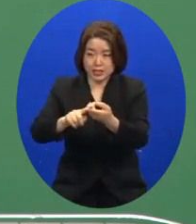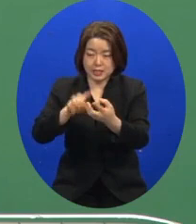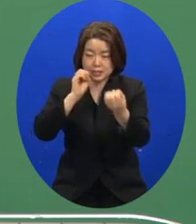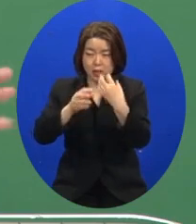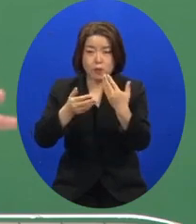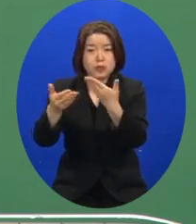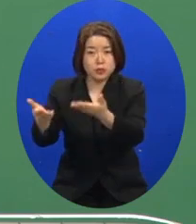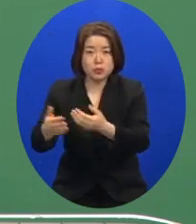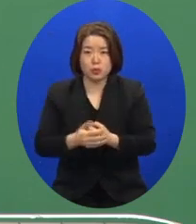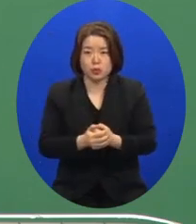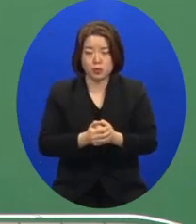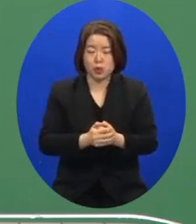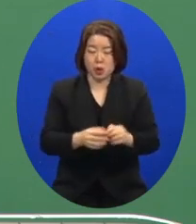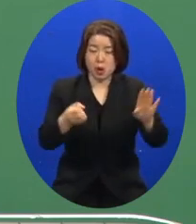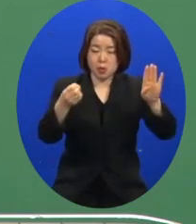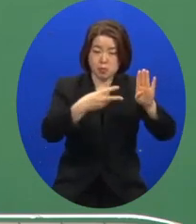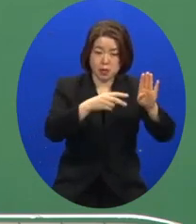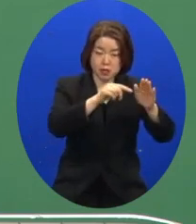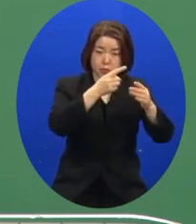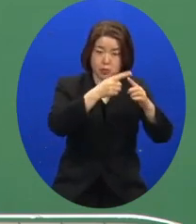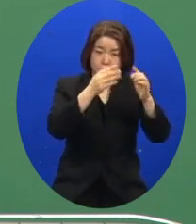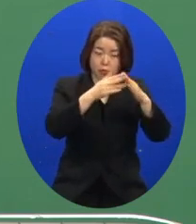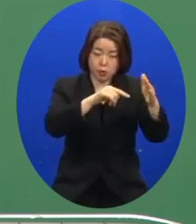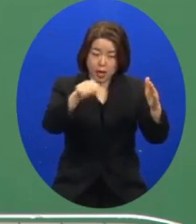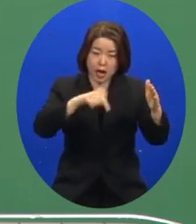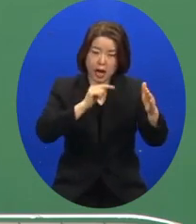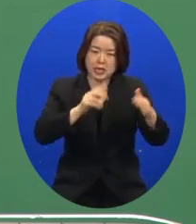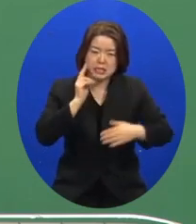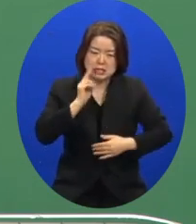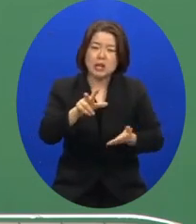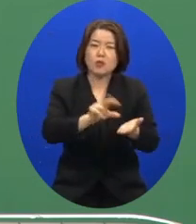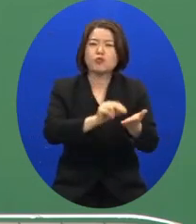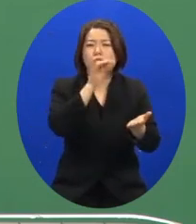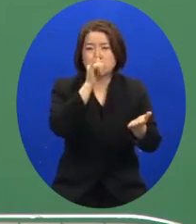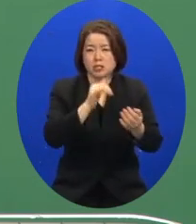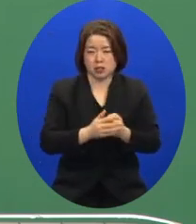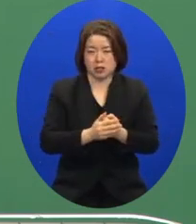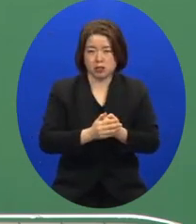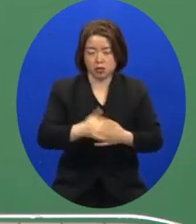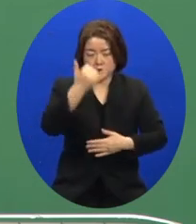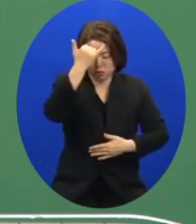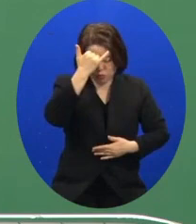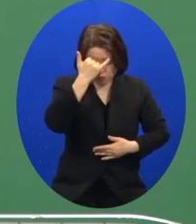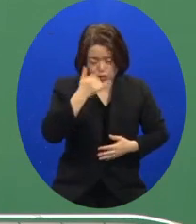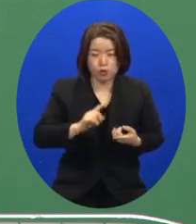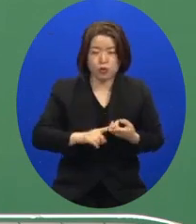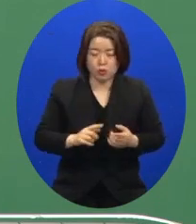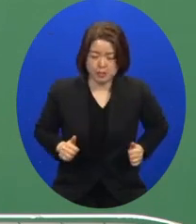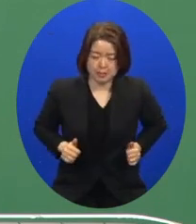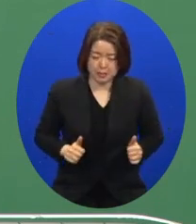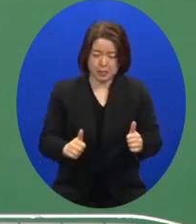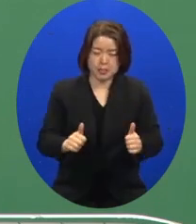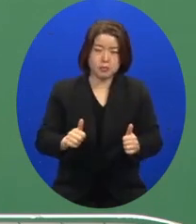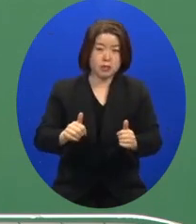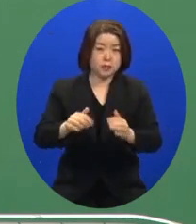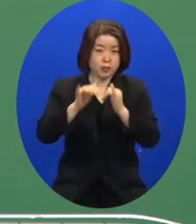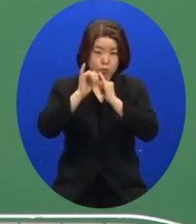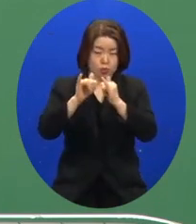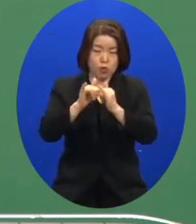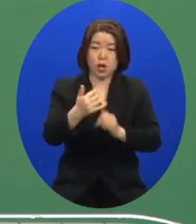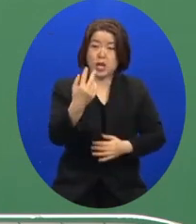교회는 아주 심각한 문제가 있었습니다. 그는 빌립보 교회에 아주 충성스럽고 열심히 대단했던